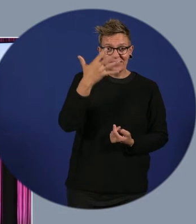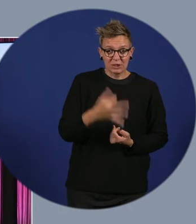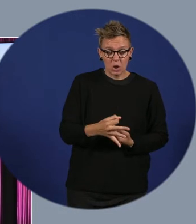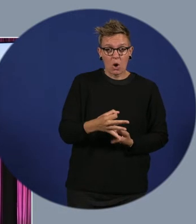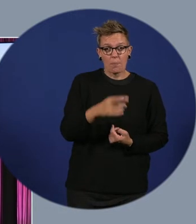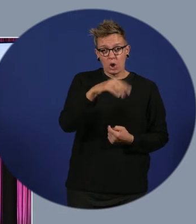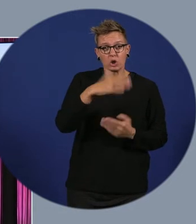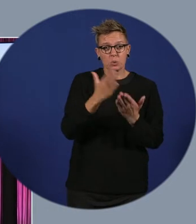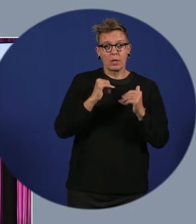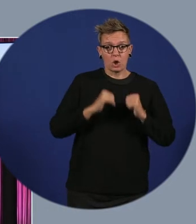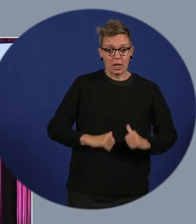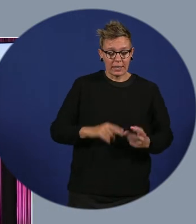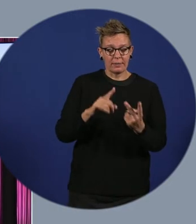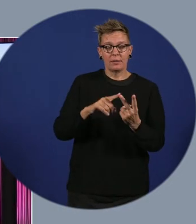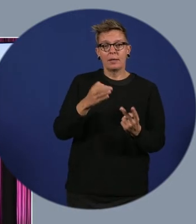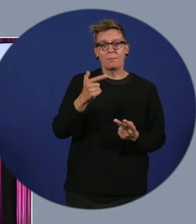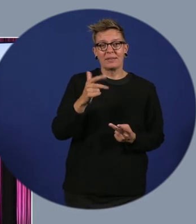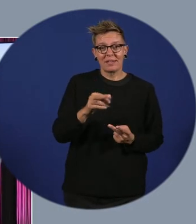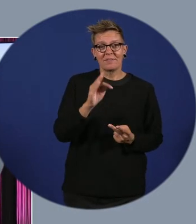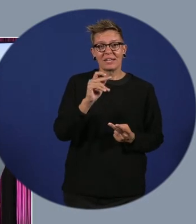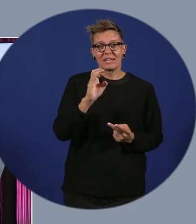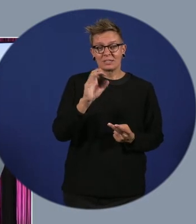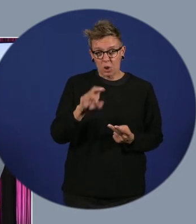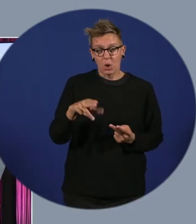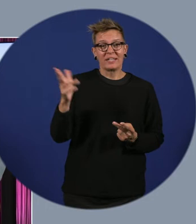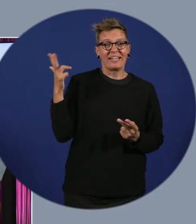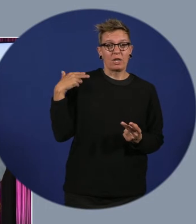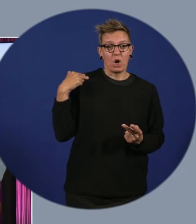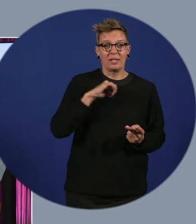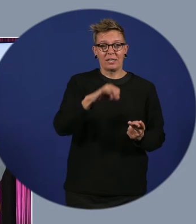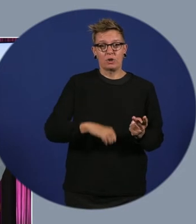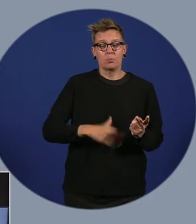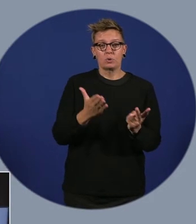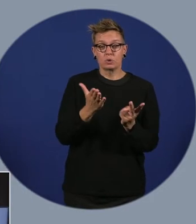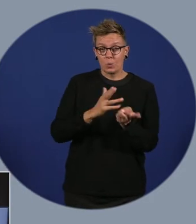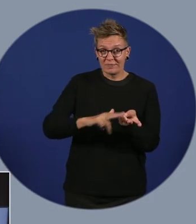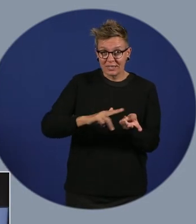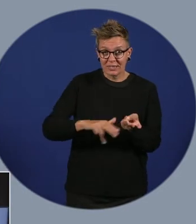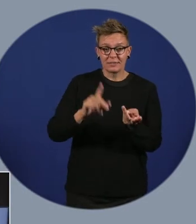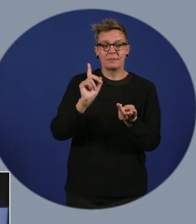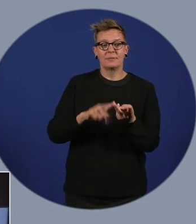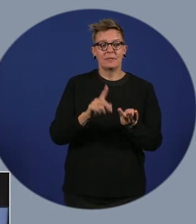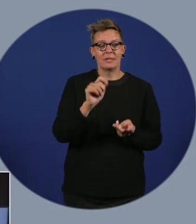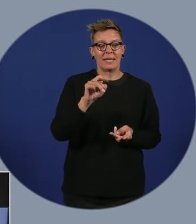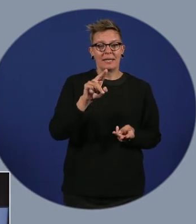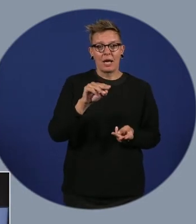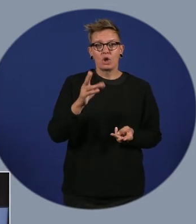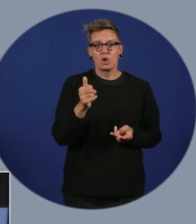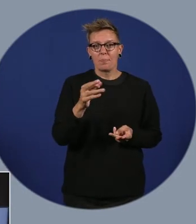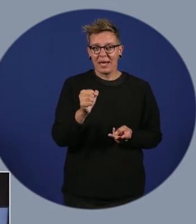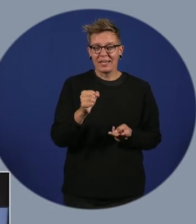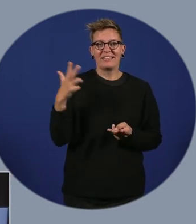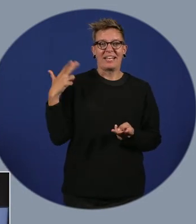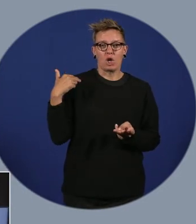Dalarna. Vi har Peter Fredriksson, generaldirektör på Skolverket. Lena Nyberg,